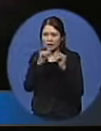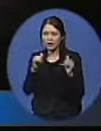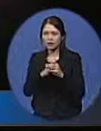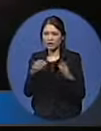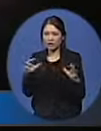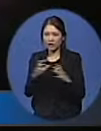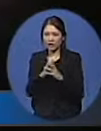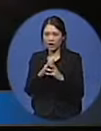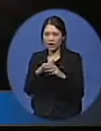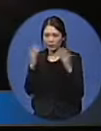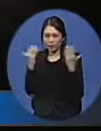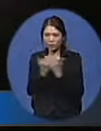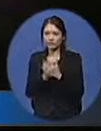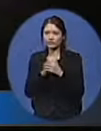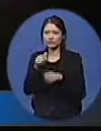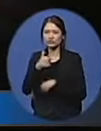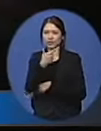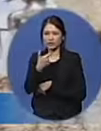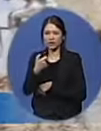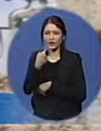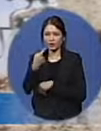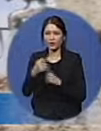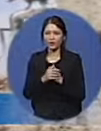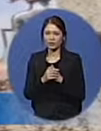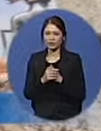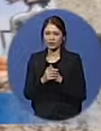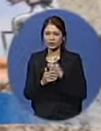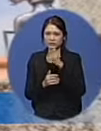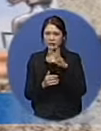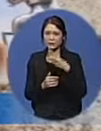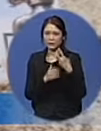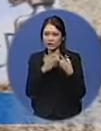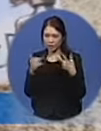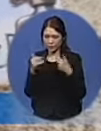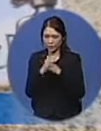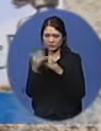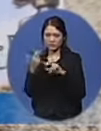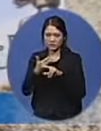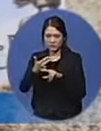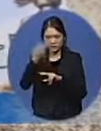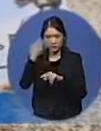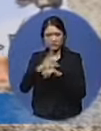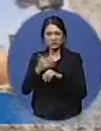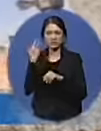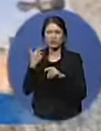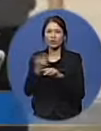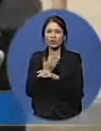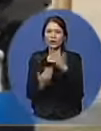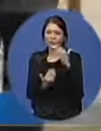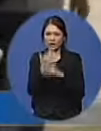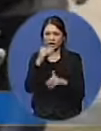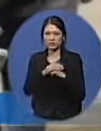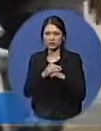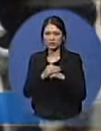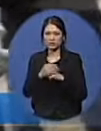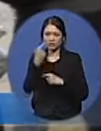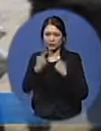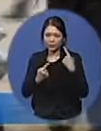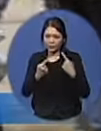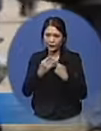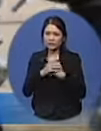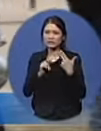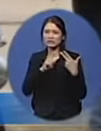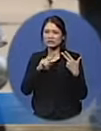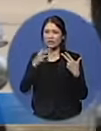모두 616명으로 이 중 307명은 지난주에 발생했으며 그 전주에 비해 7.3배